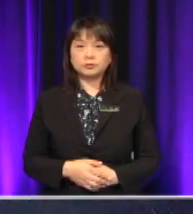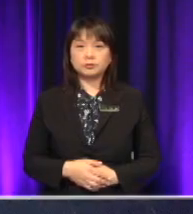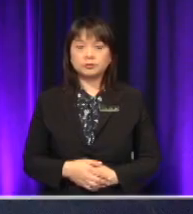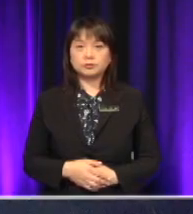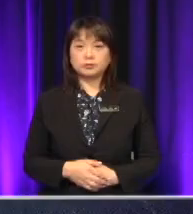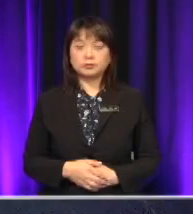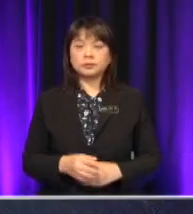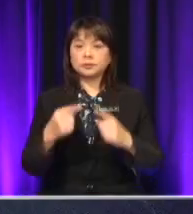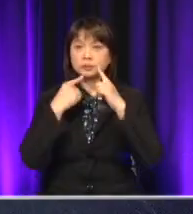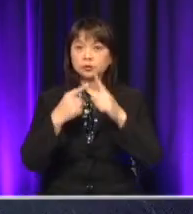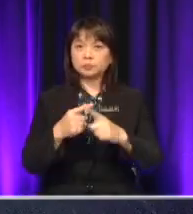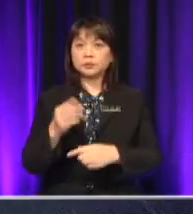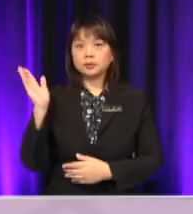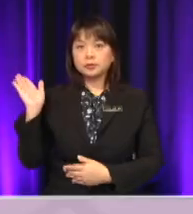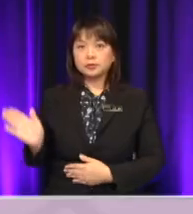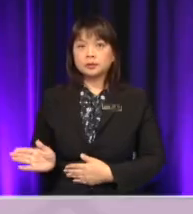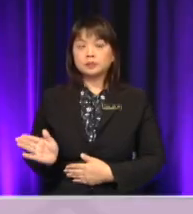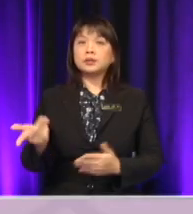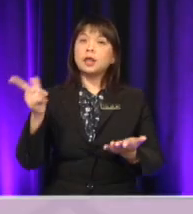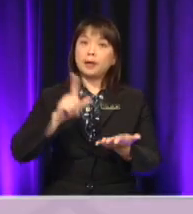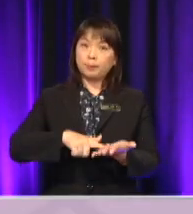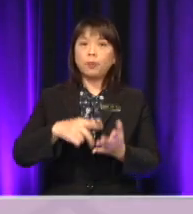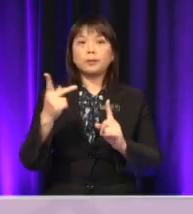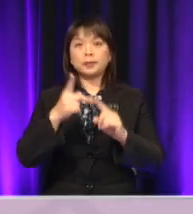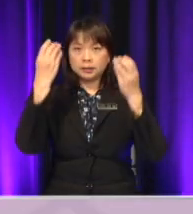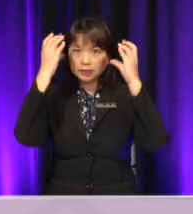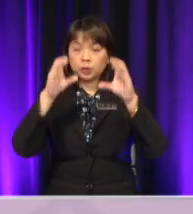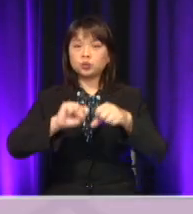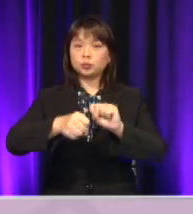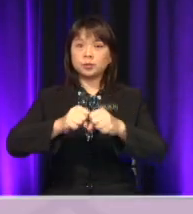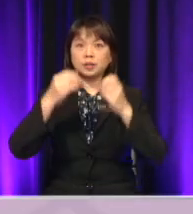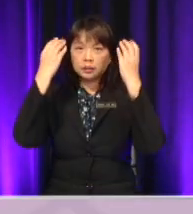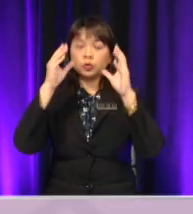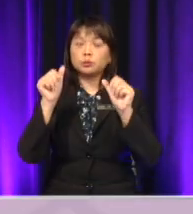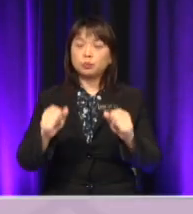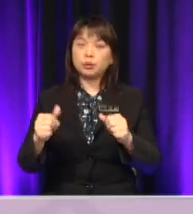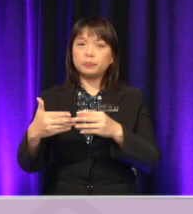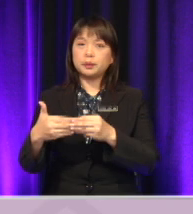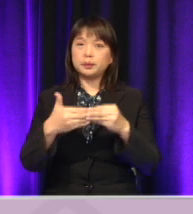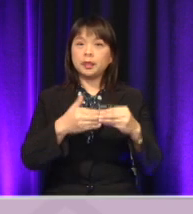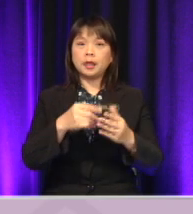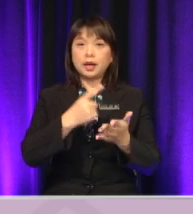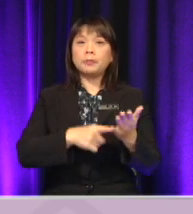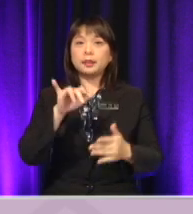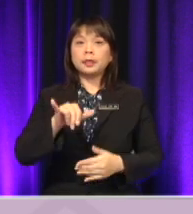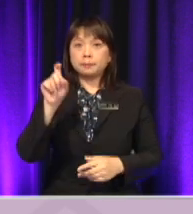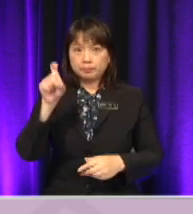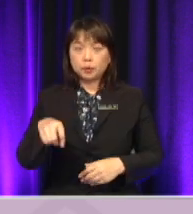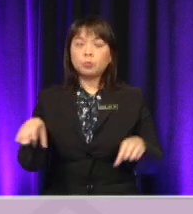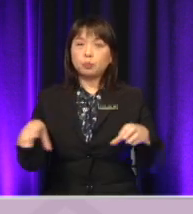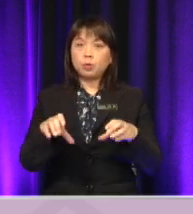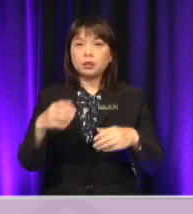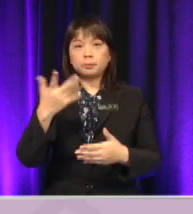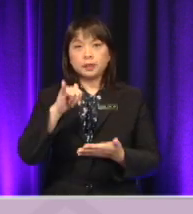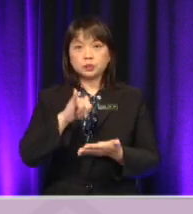Jawapan dia yang pertama, laporlah pada cikgu. Supaya cikgu boleh bimbing apa yang kita nak buat. Lepas tu tutup semua bekalan elektrik